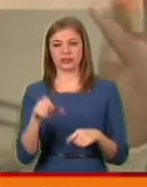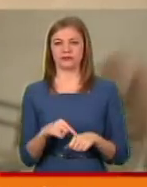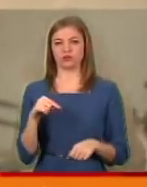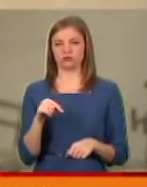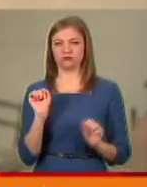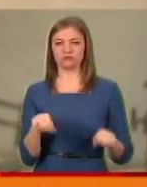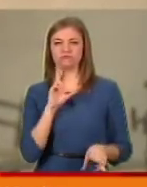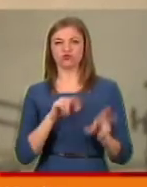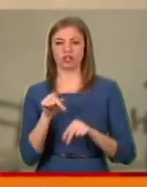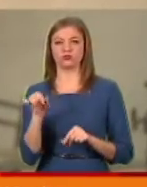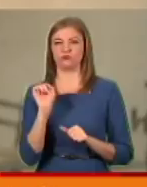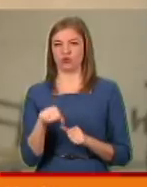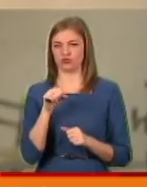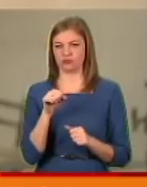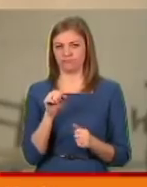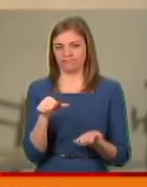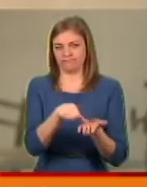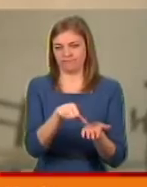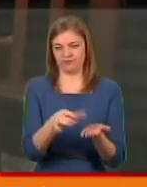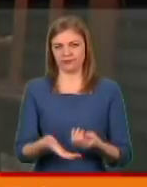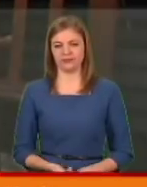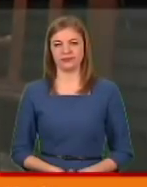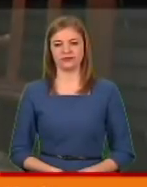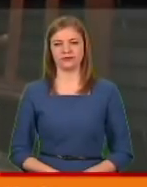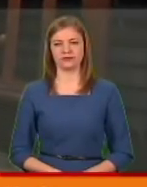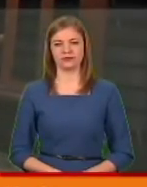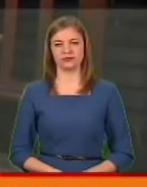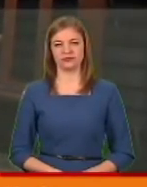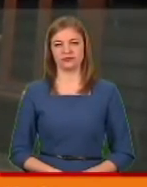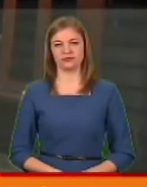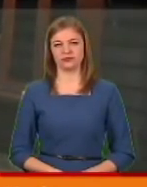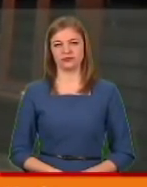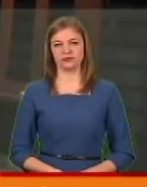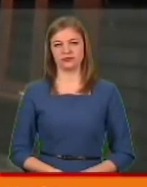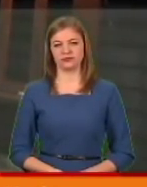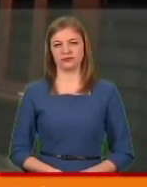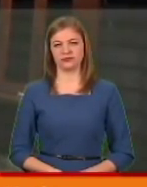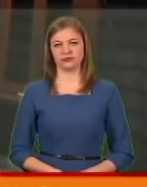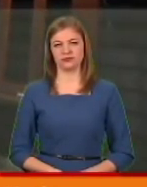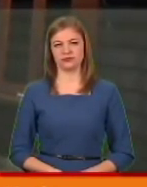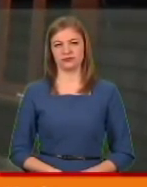відчув шанс, що він може в цьому також взяти участь. Ля-ля-ля-ля, налила!